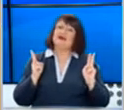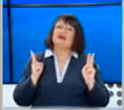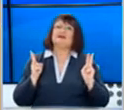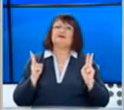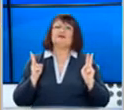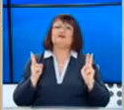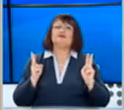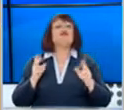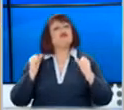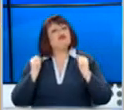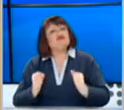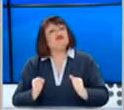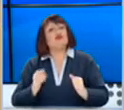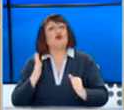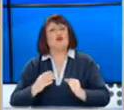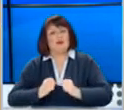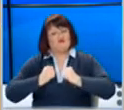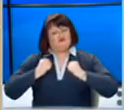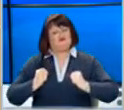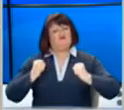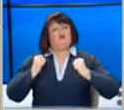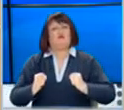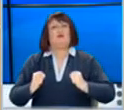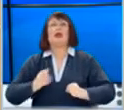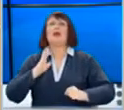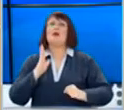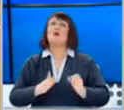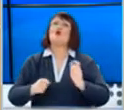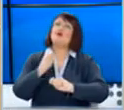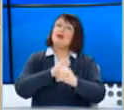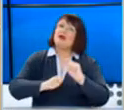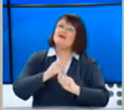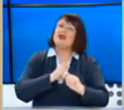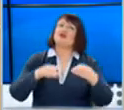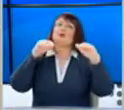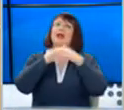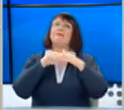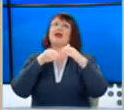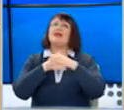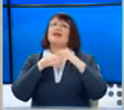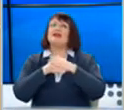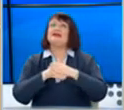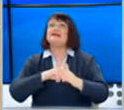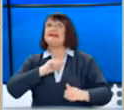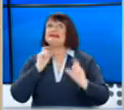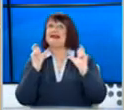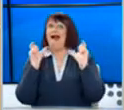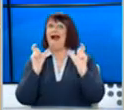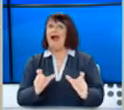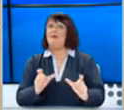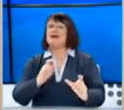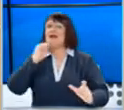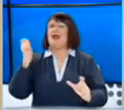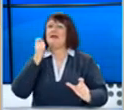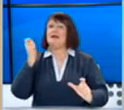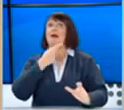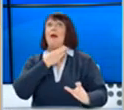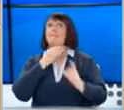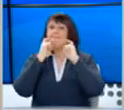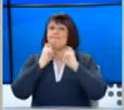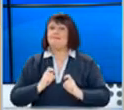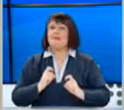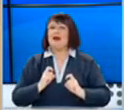στα πόδια μας για να μπορούμε ακριβώς να κάνουμε αυτές τις σημαντικές επενδύσεις, ειδικά στην εθνική μας άμυνα, που είναι απαραίτητες για μια χώρα